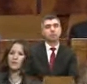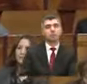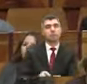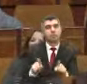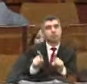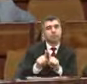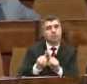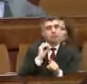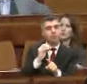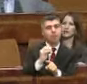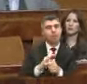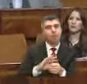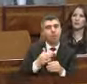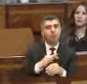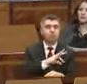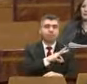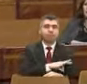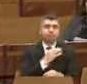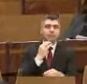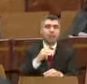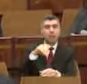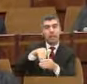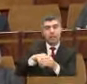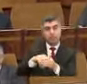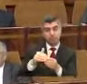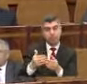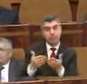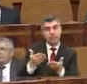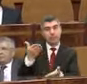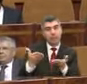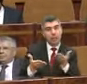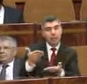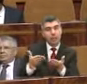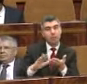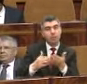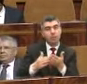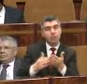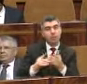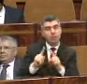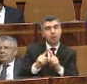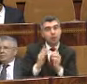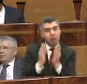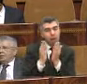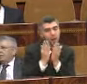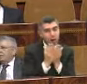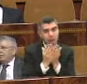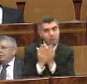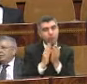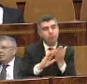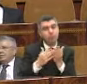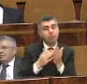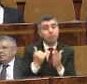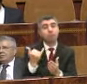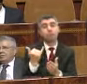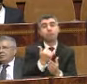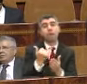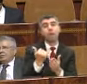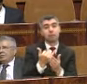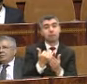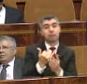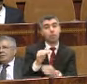الفريق الاستقلال والوحدة التعادلية من أن التعليم هو أساس التنمية، فإن الأقاليم الجنوبية في حاجة ماسة